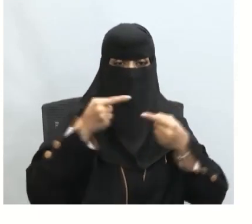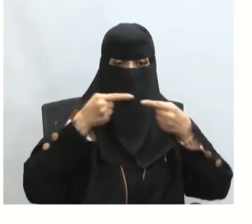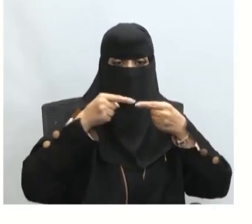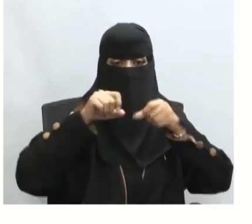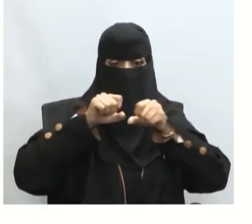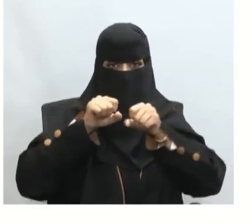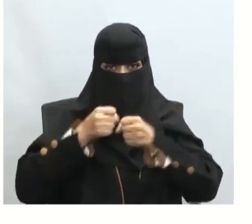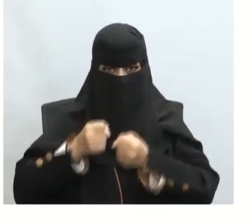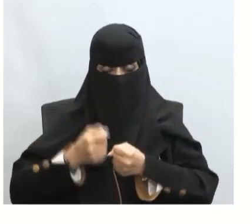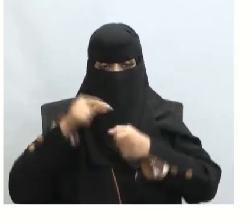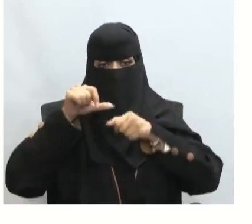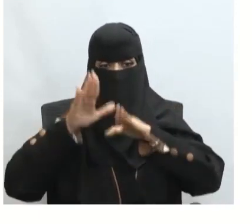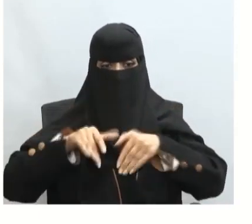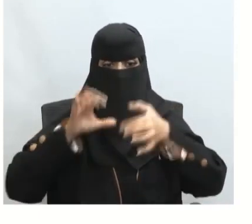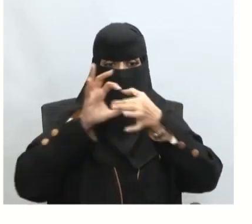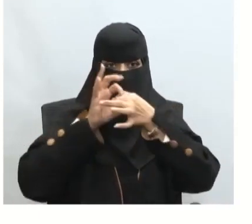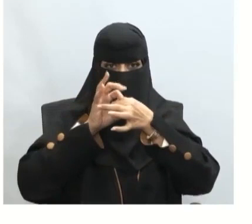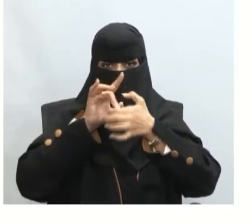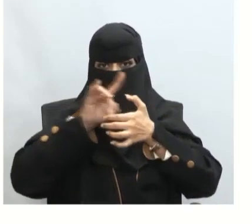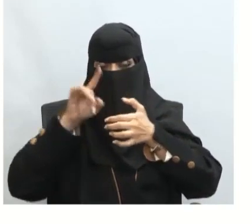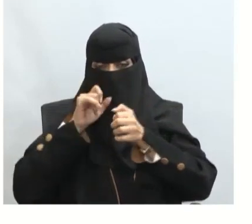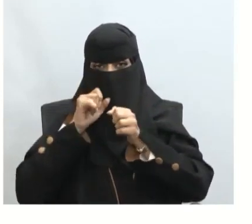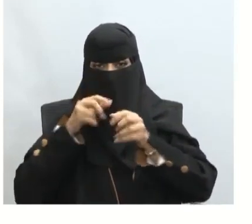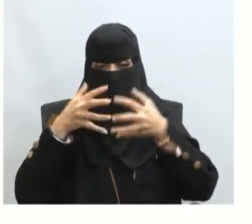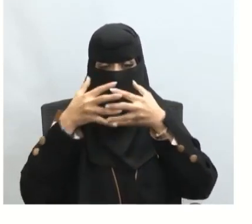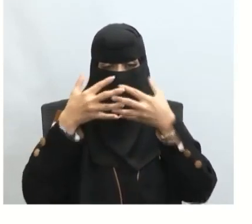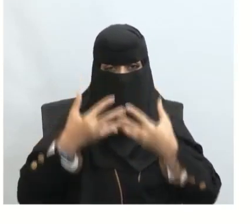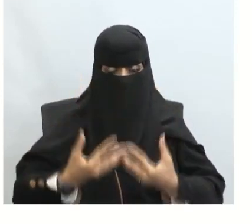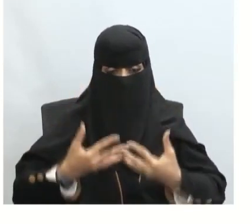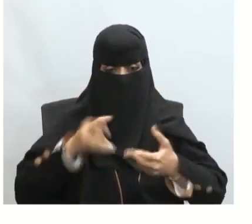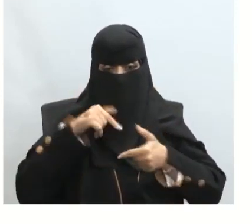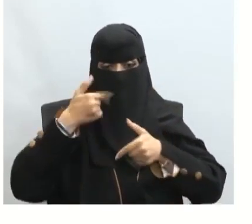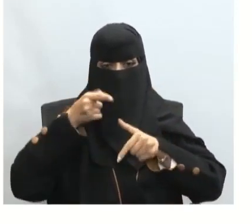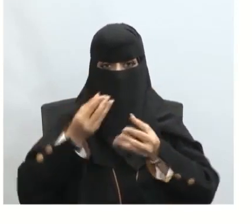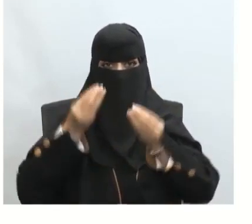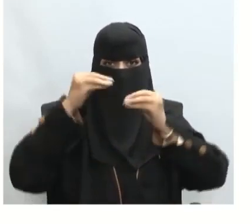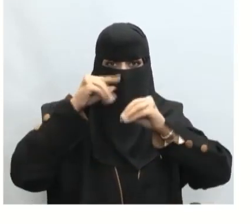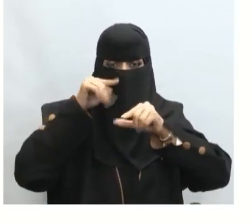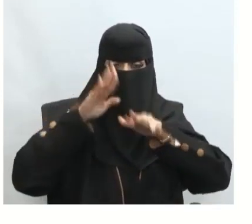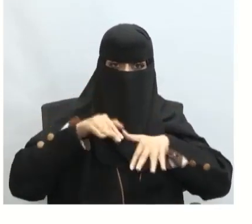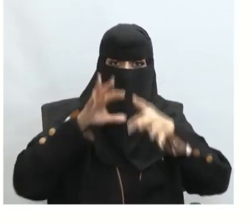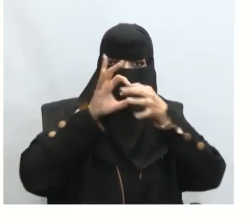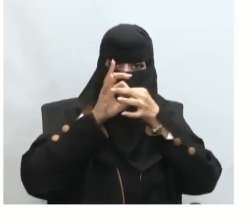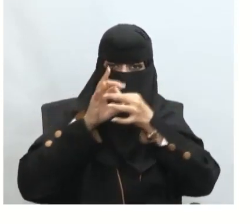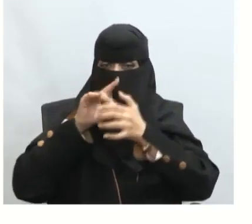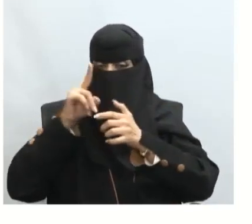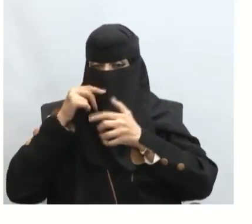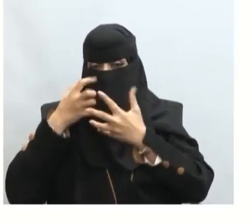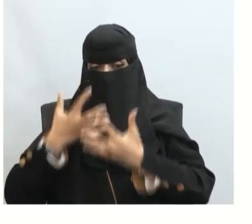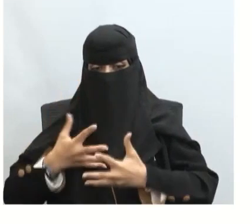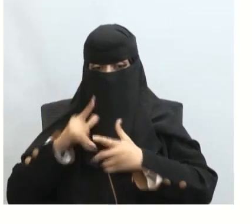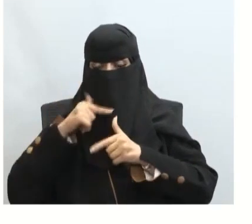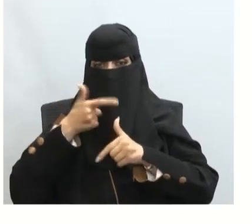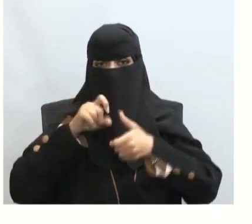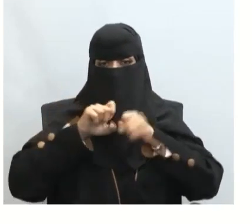الذي تتكسر فيه الروابط غير المشبعه بما انه اضافه اذا يوجد روابط فيه غير مشبعه